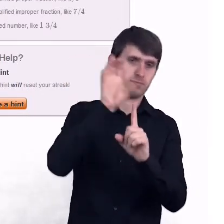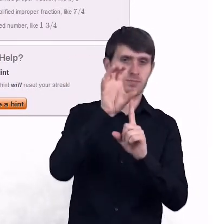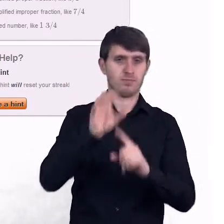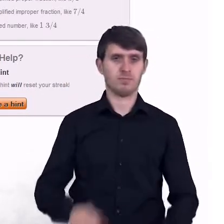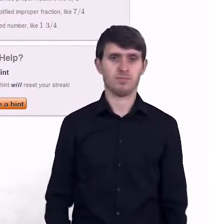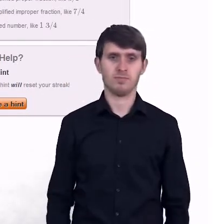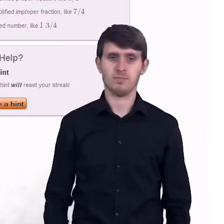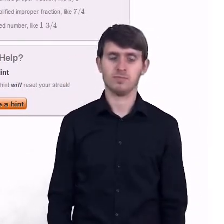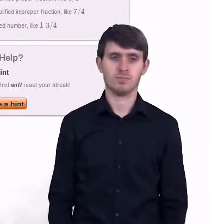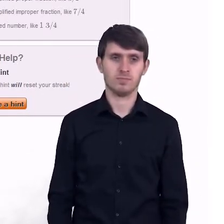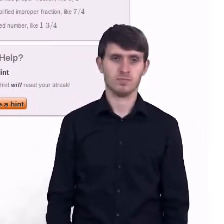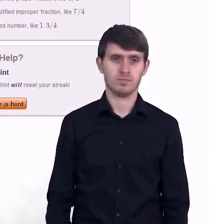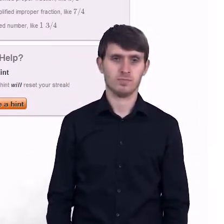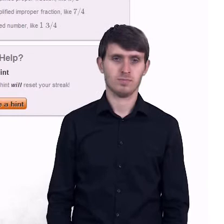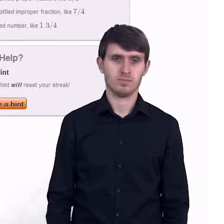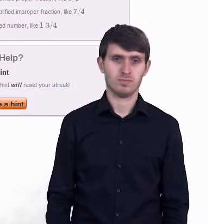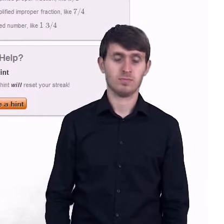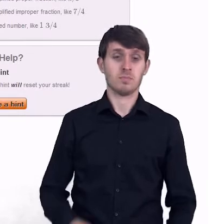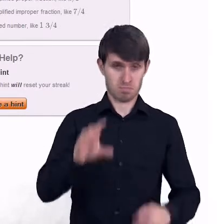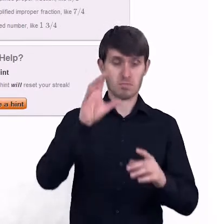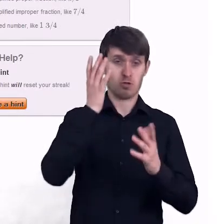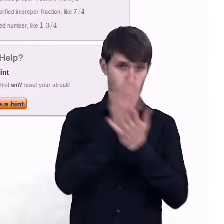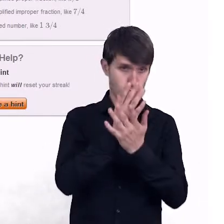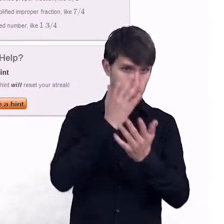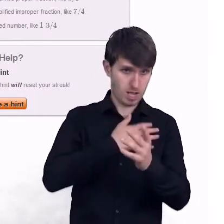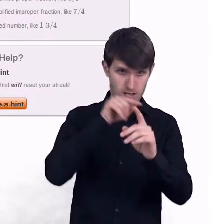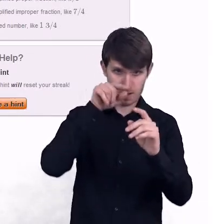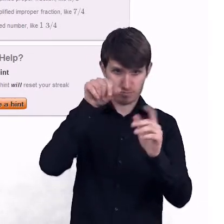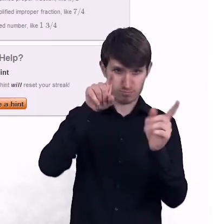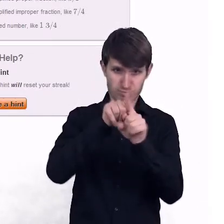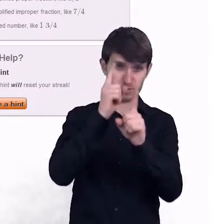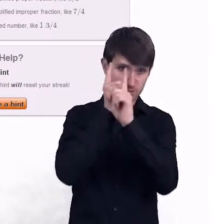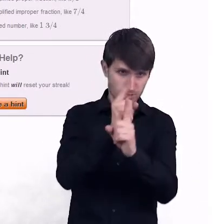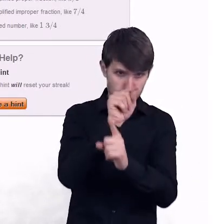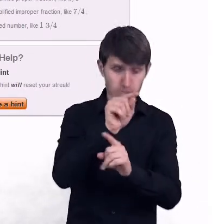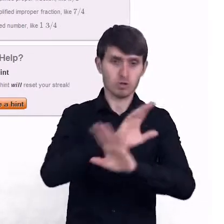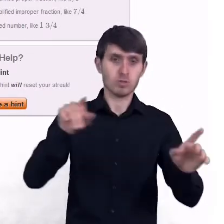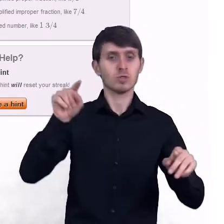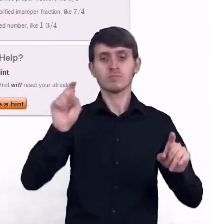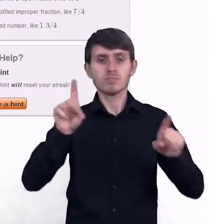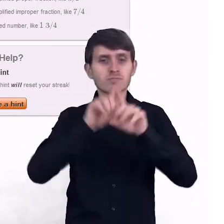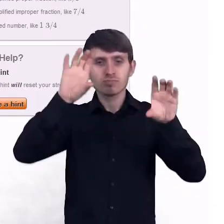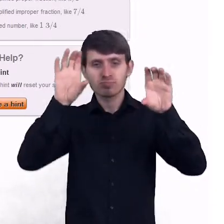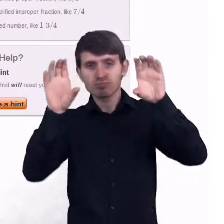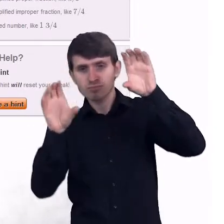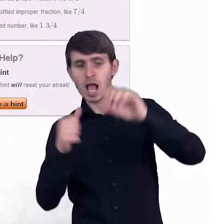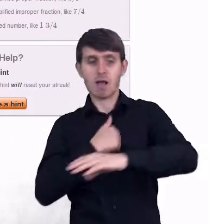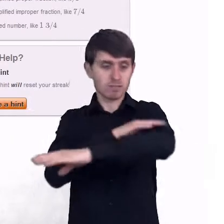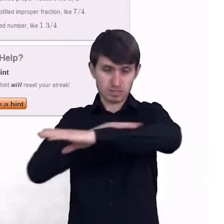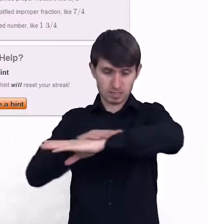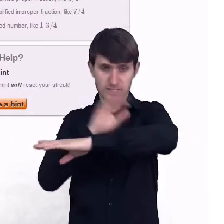to jest wierzchołek kąta a teraz obracamy kątomierz tak aby ta krawędź